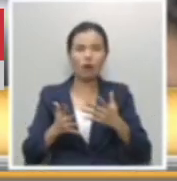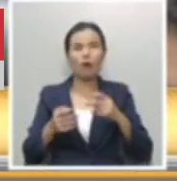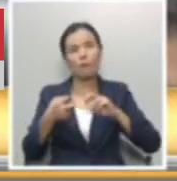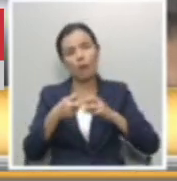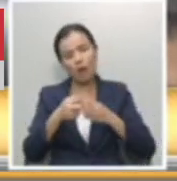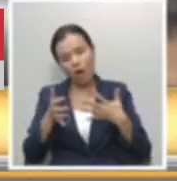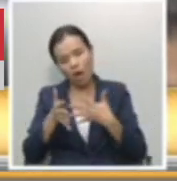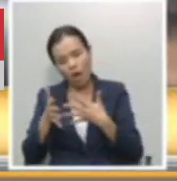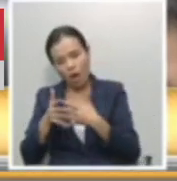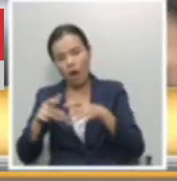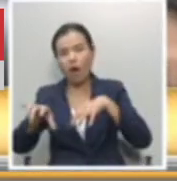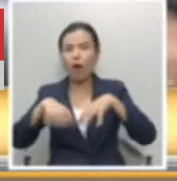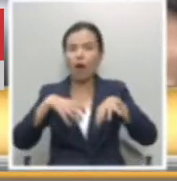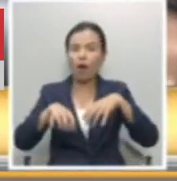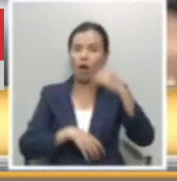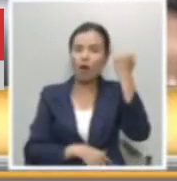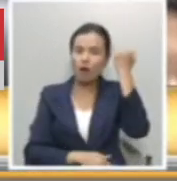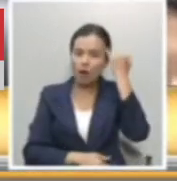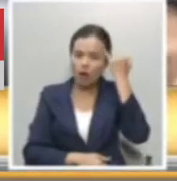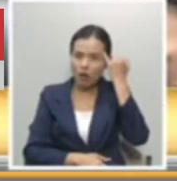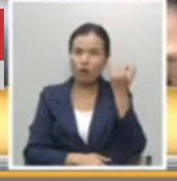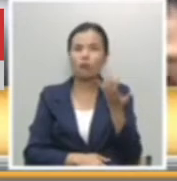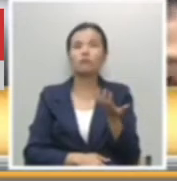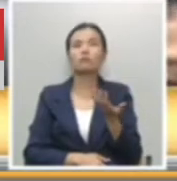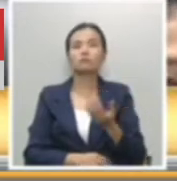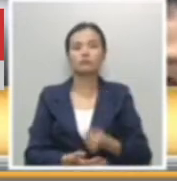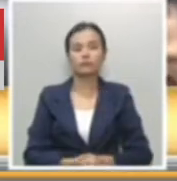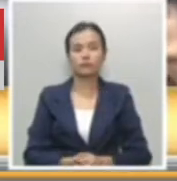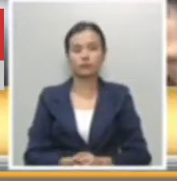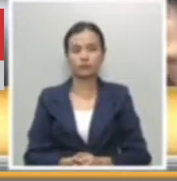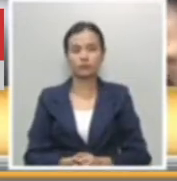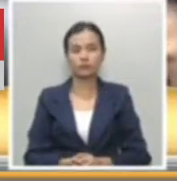การบริหารก็ขาดความรู้ความเข้าใ